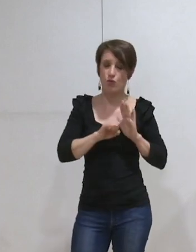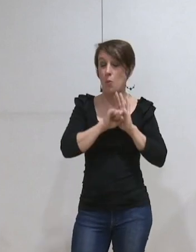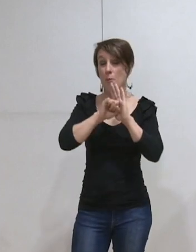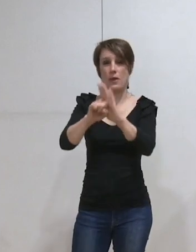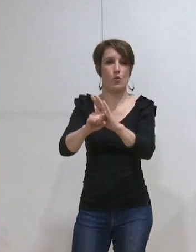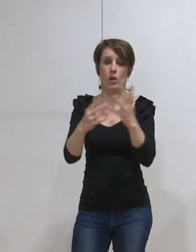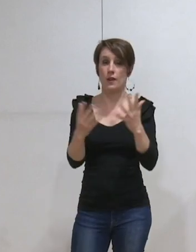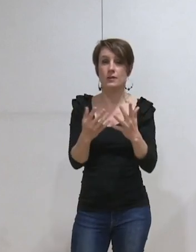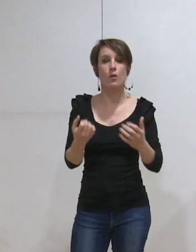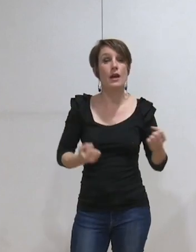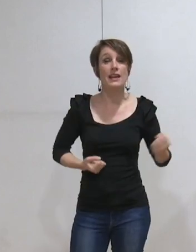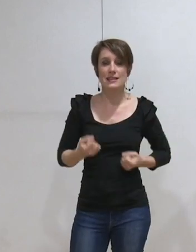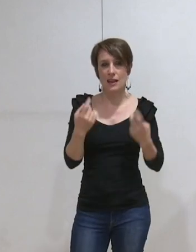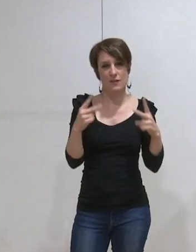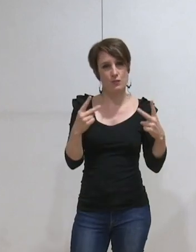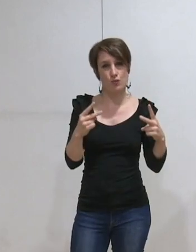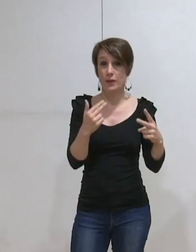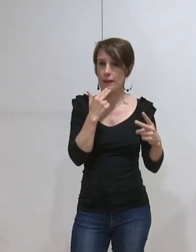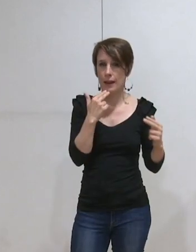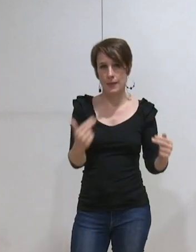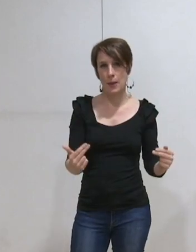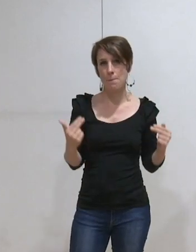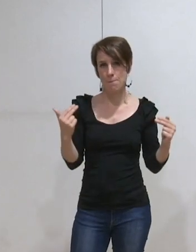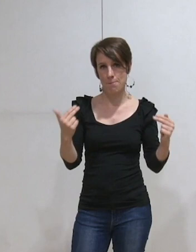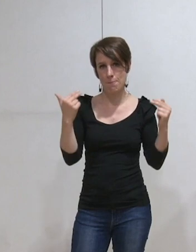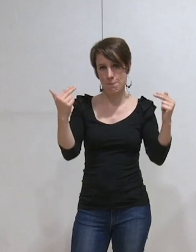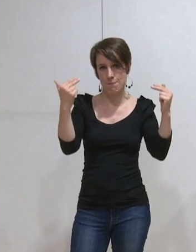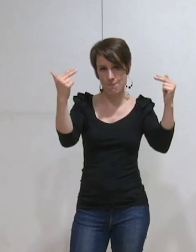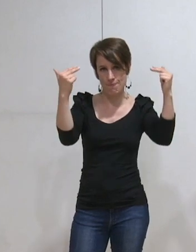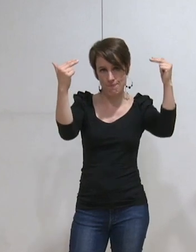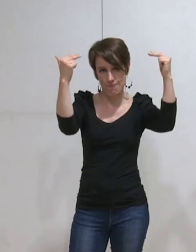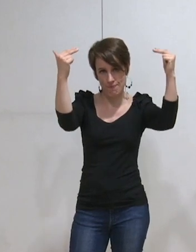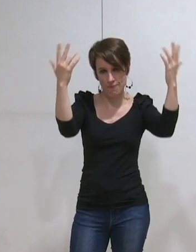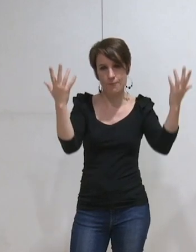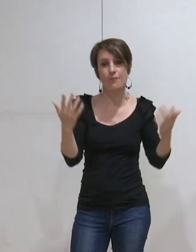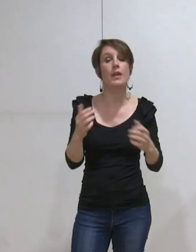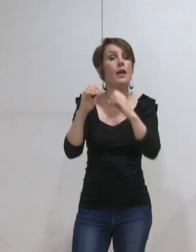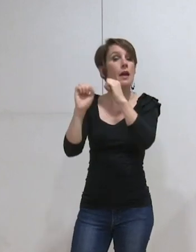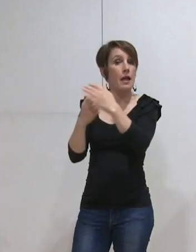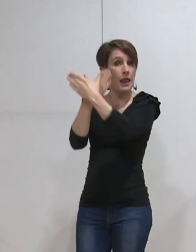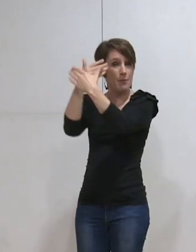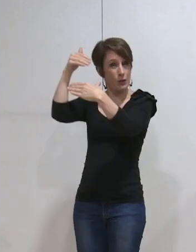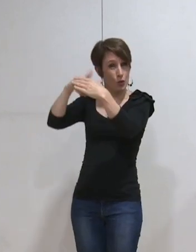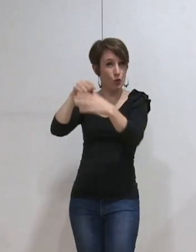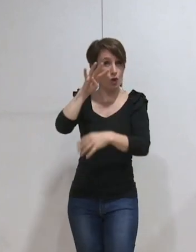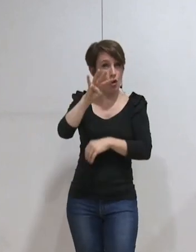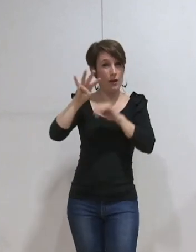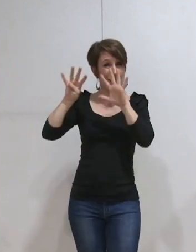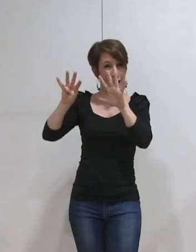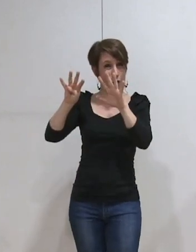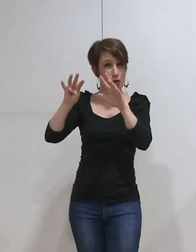service public la métropole est une métro de 49 communes avec plus de